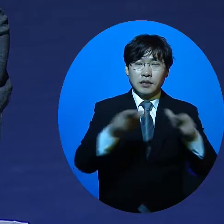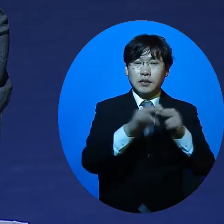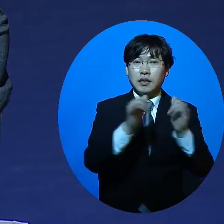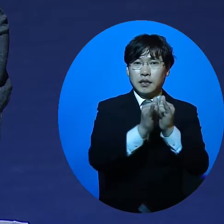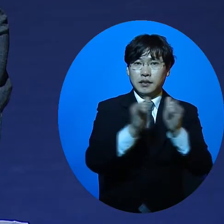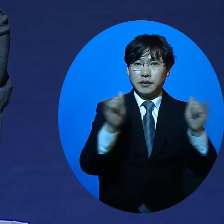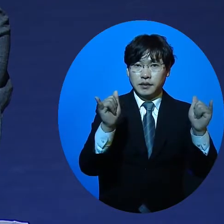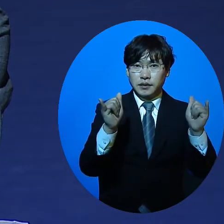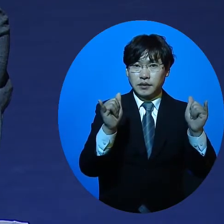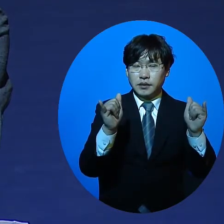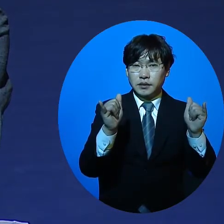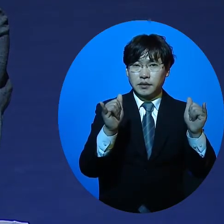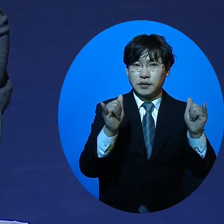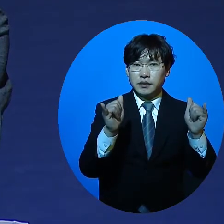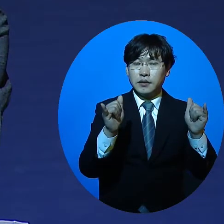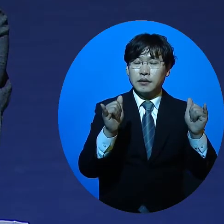장애인